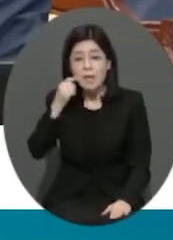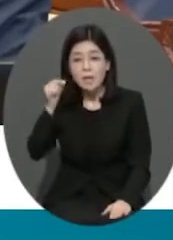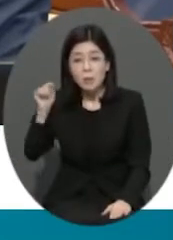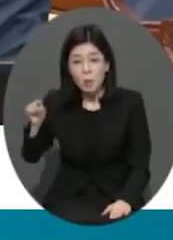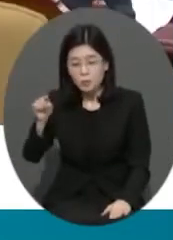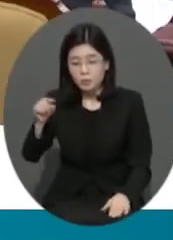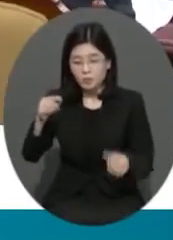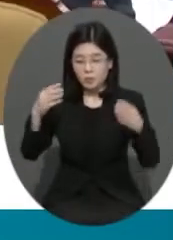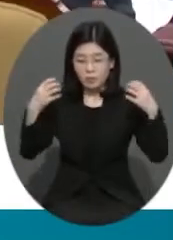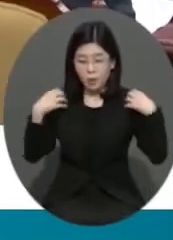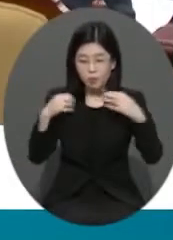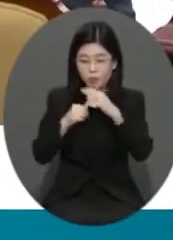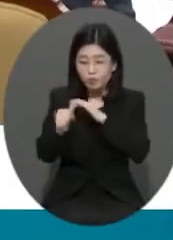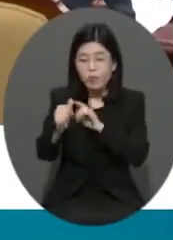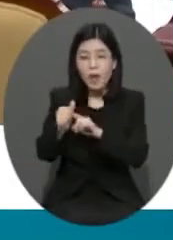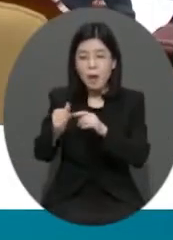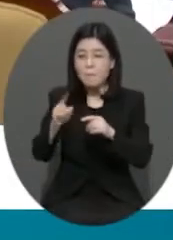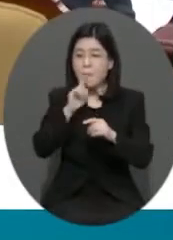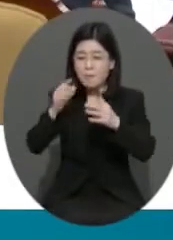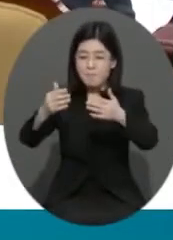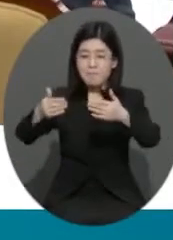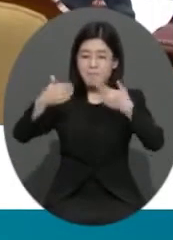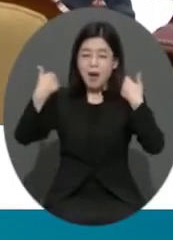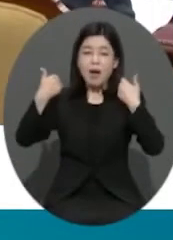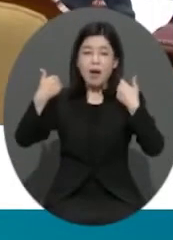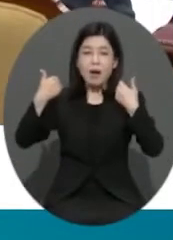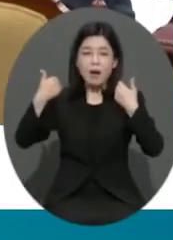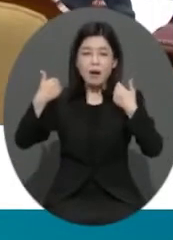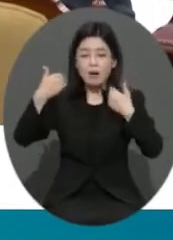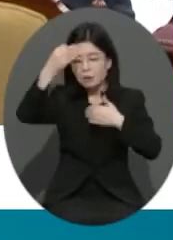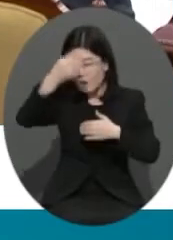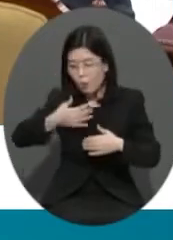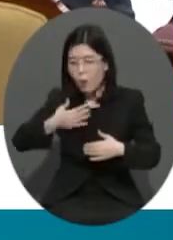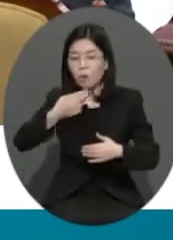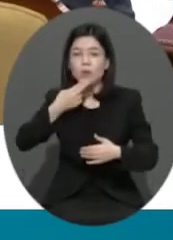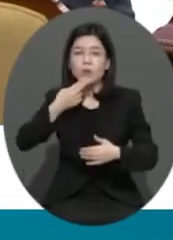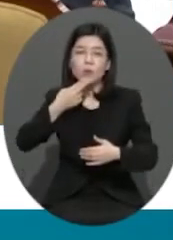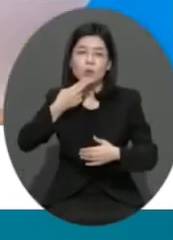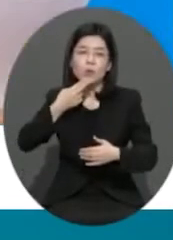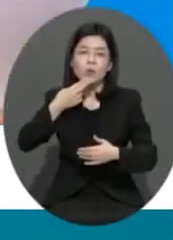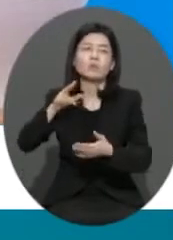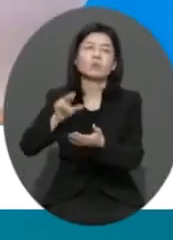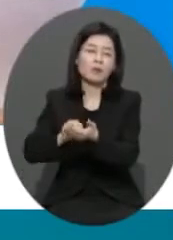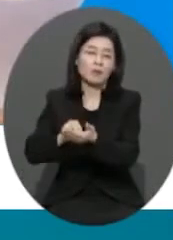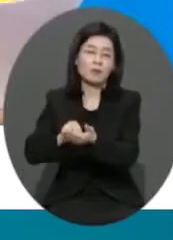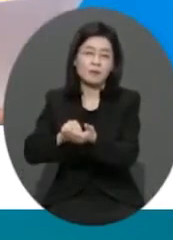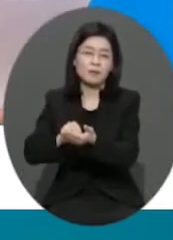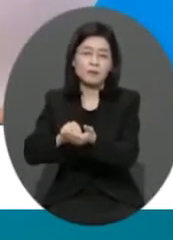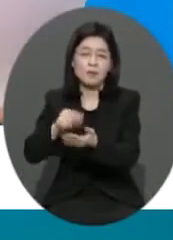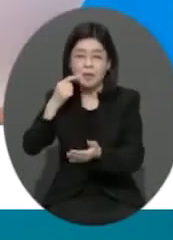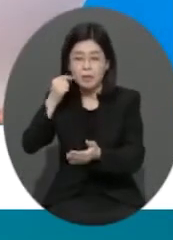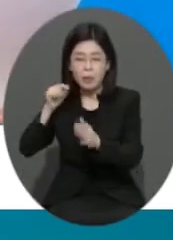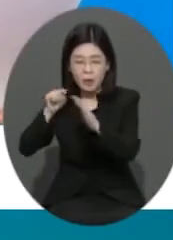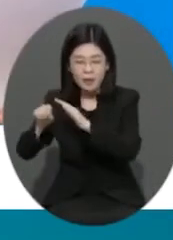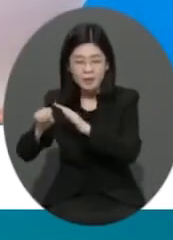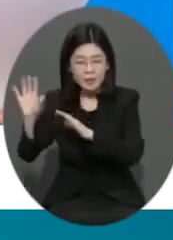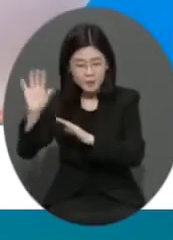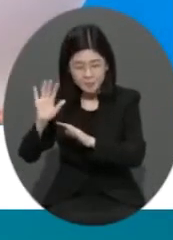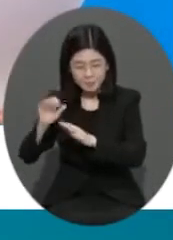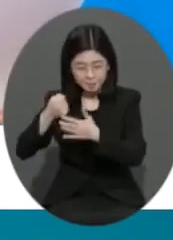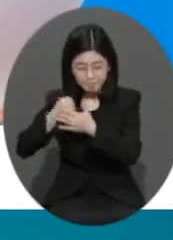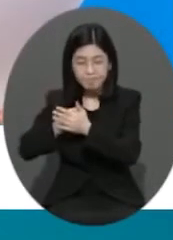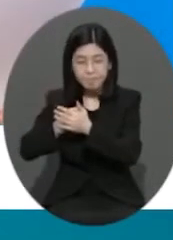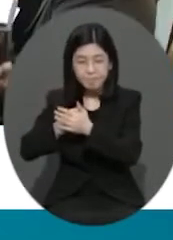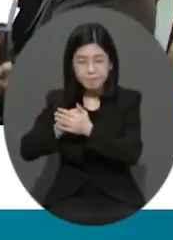있어야지 대화가 시작될 텐데 이 부분에 대한 미흡한 위 이번 결정에 계기가 아니었을까 생각이 들고요 또 한편에서는 당